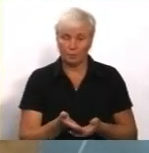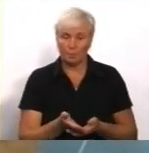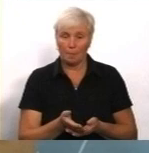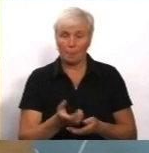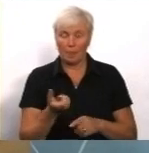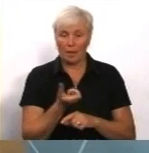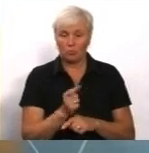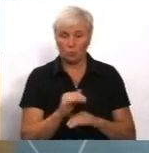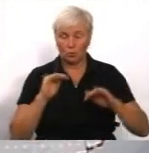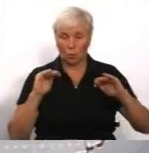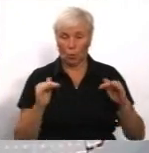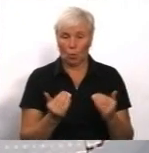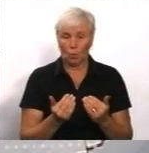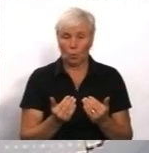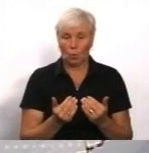коротко,